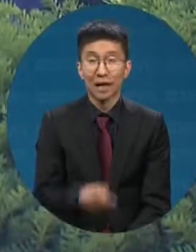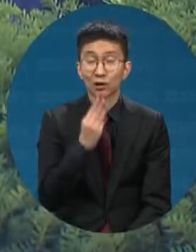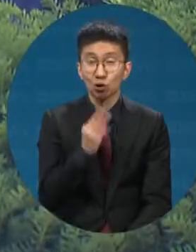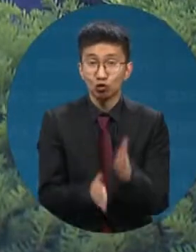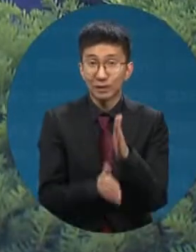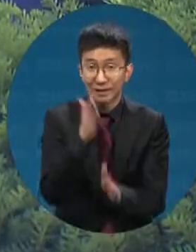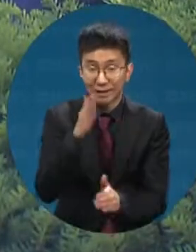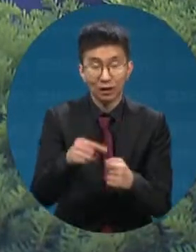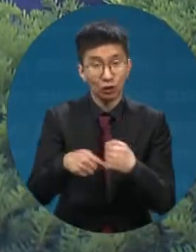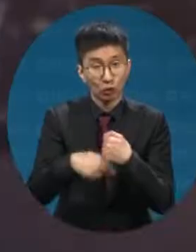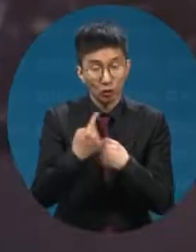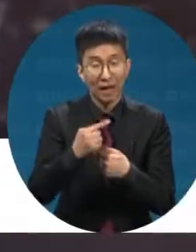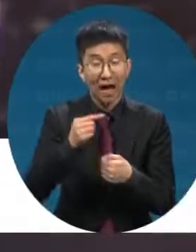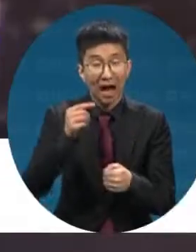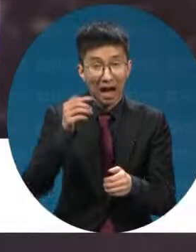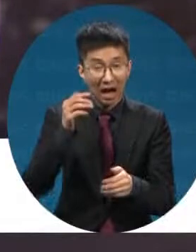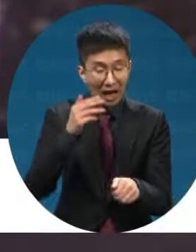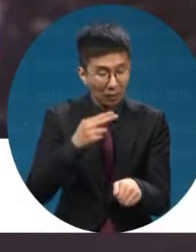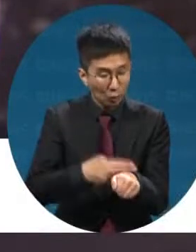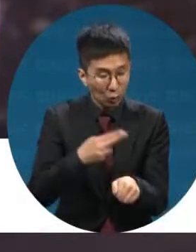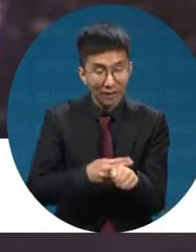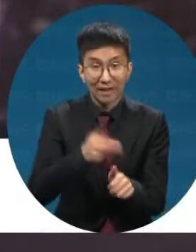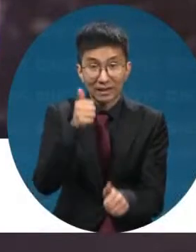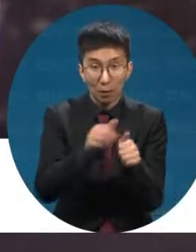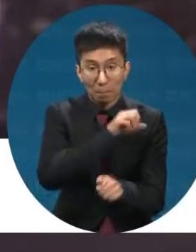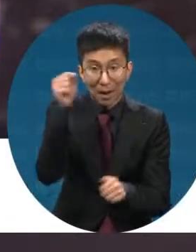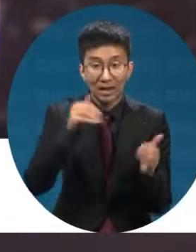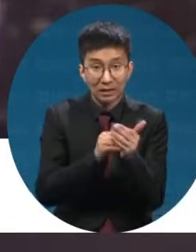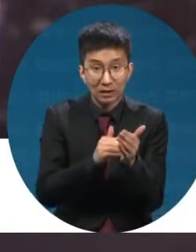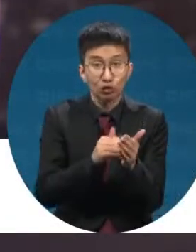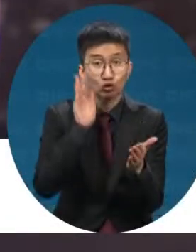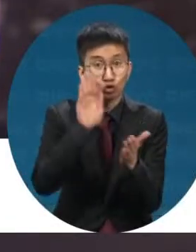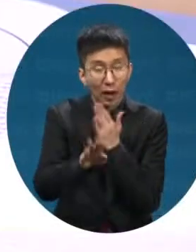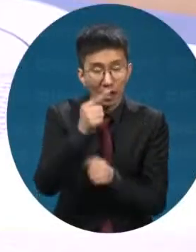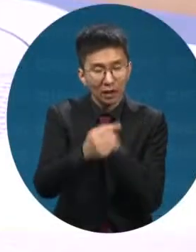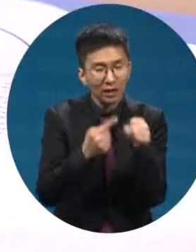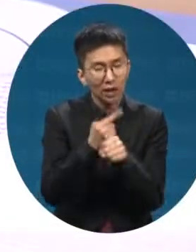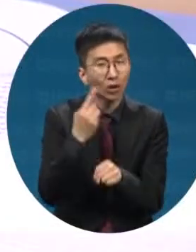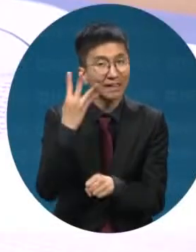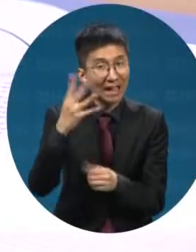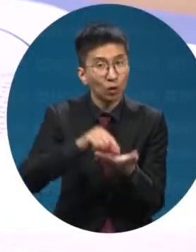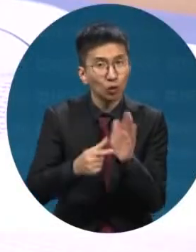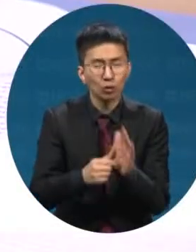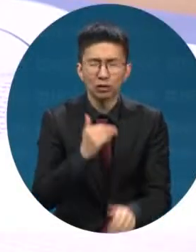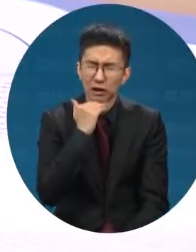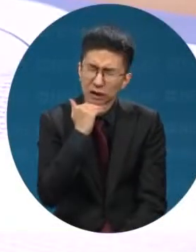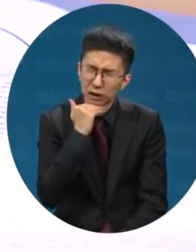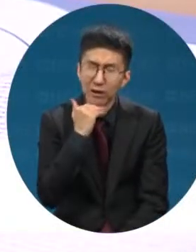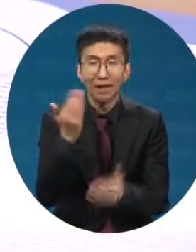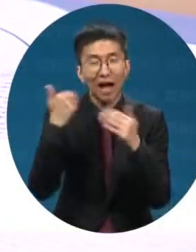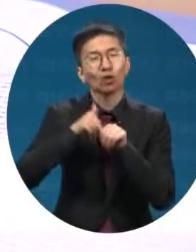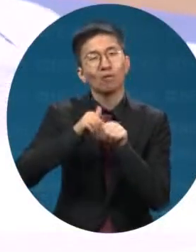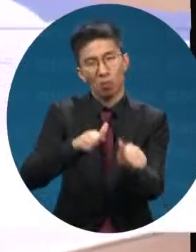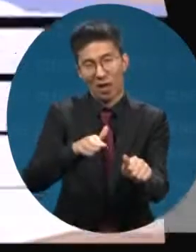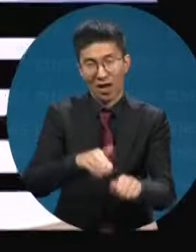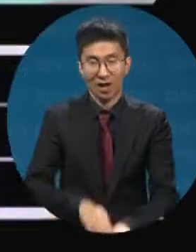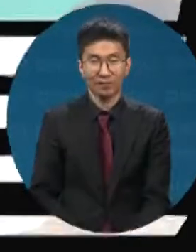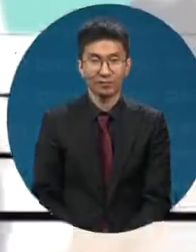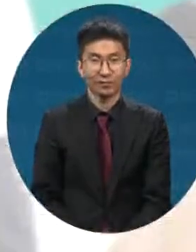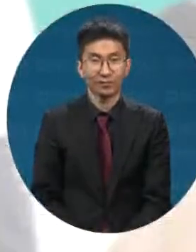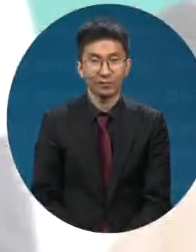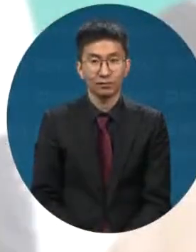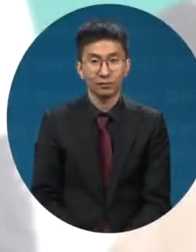서울시 초등교사 임용시험에 합격한 사람들은 평이 기다렸 다고 받는 것으로 나타났습니다